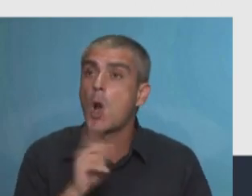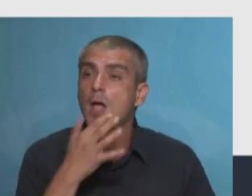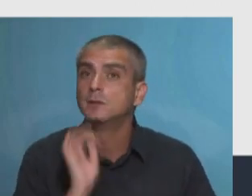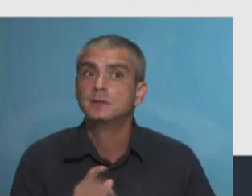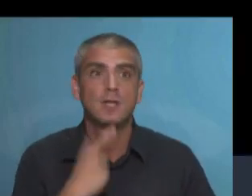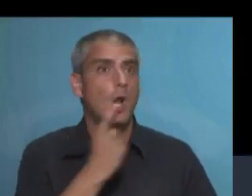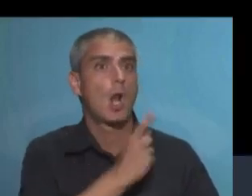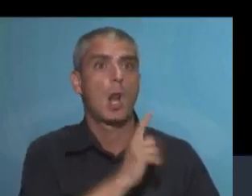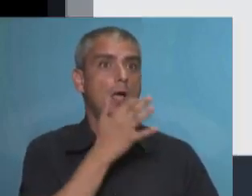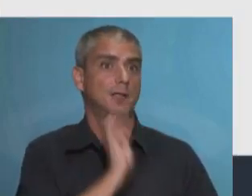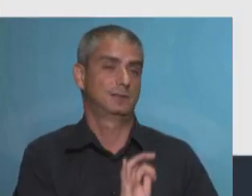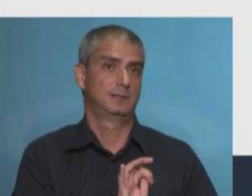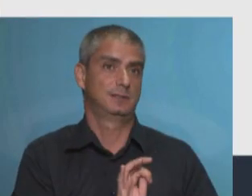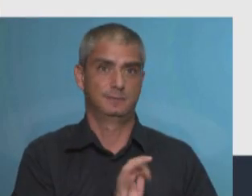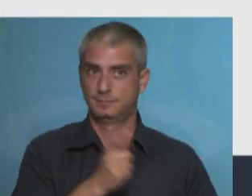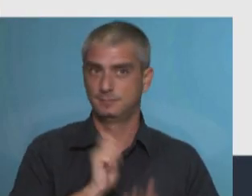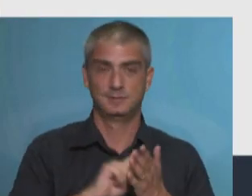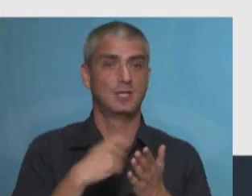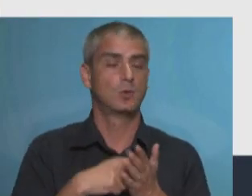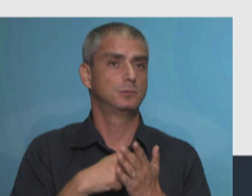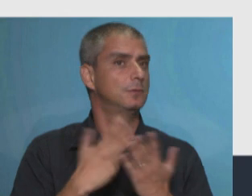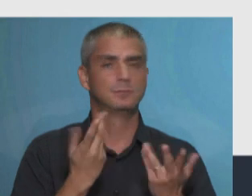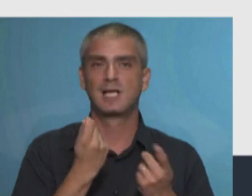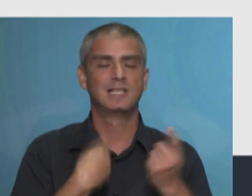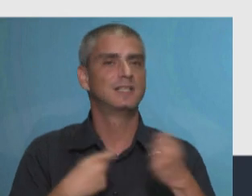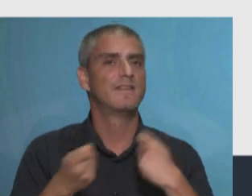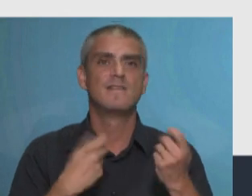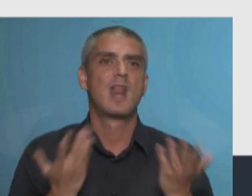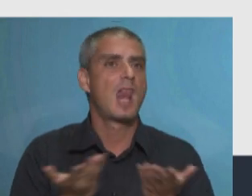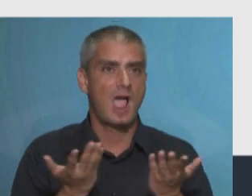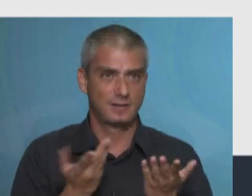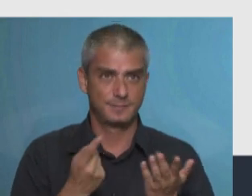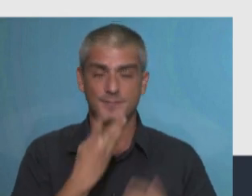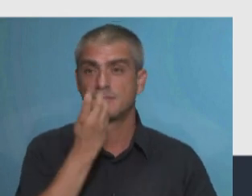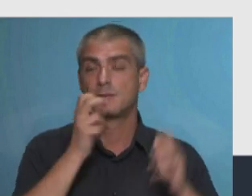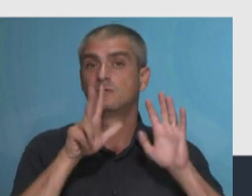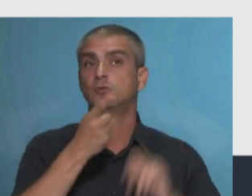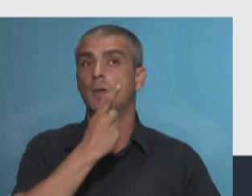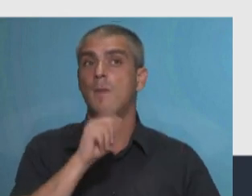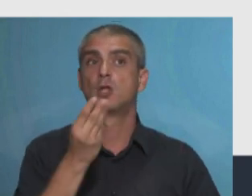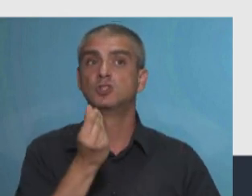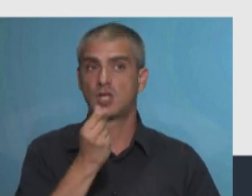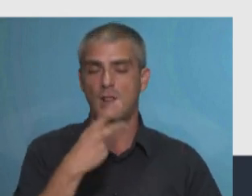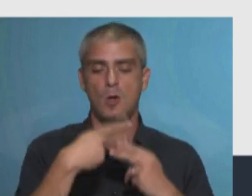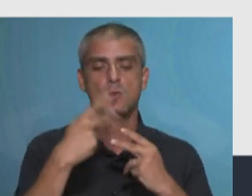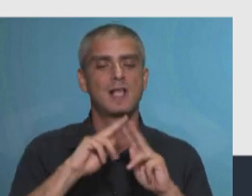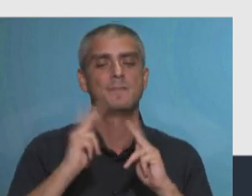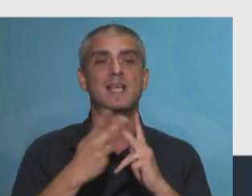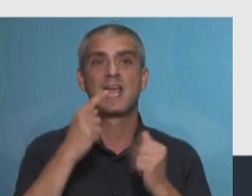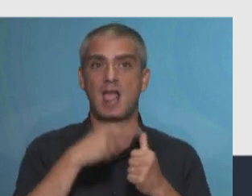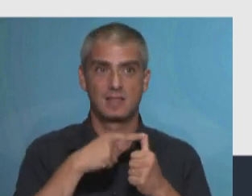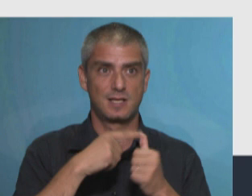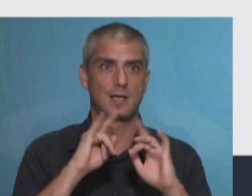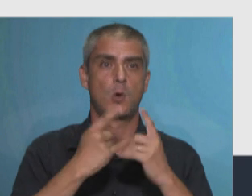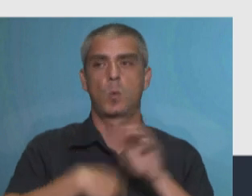לא רצינית. ובאוצר מספרים גם לאן הלכו כספי משרד השיכון. 48 מיליוני שקלים לפרויקטים קהילתיים, חוגי